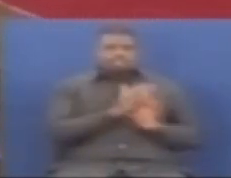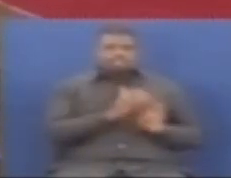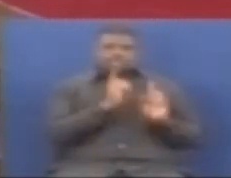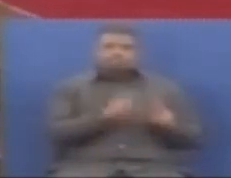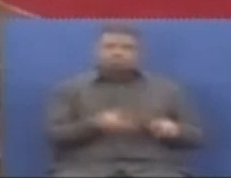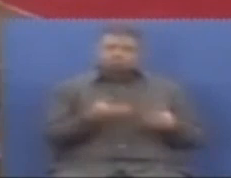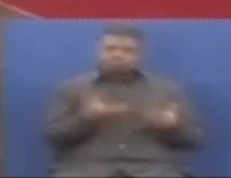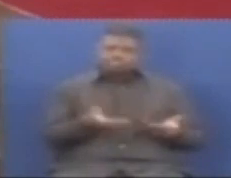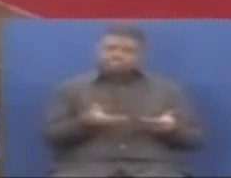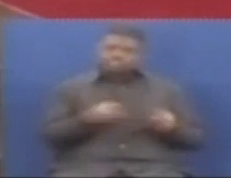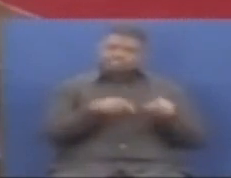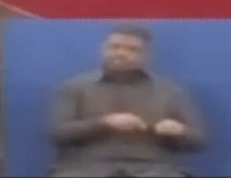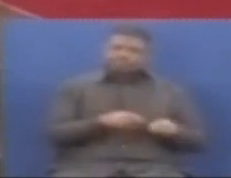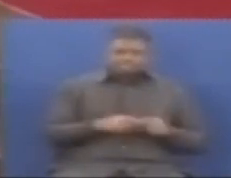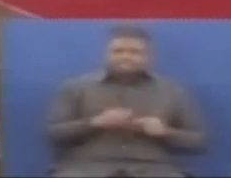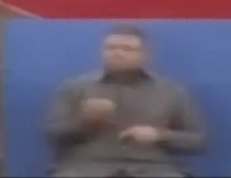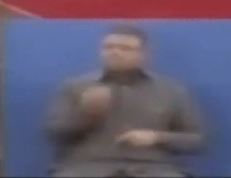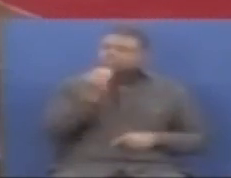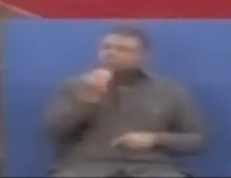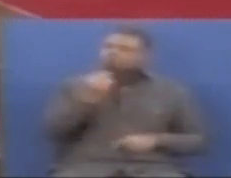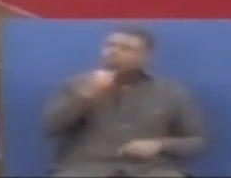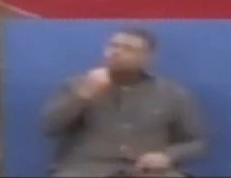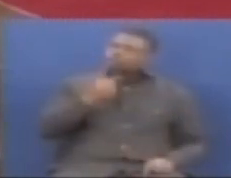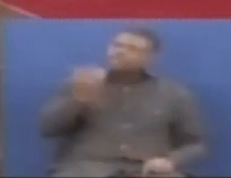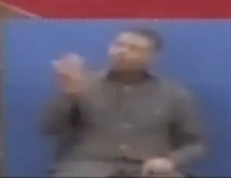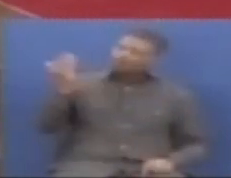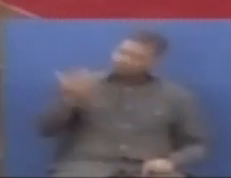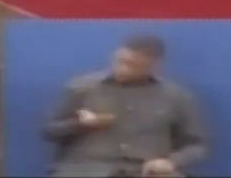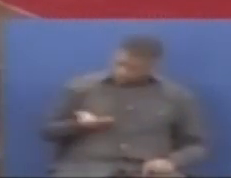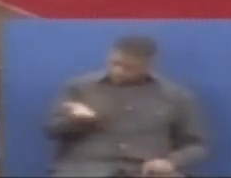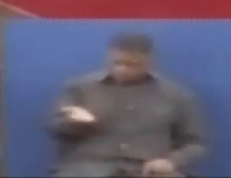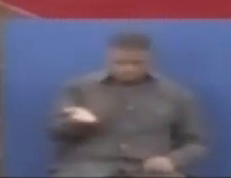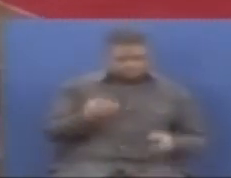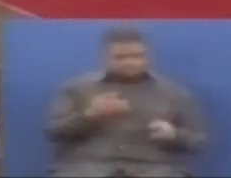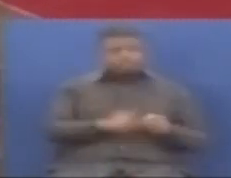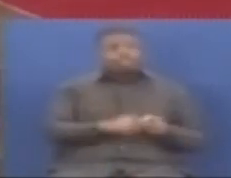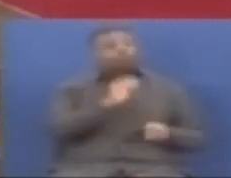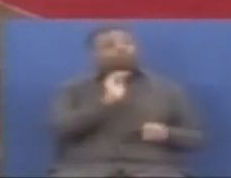ikizuia sana wafanyabiashara wanaopata masoko nje kwa kisingizio